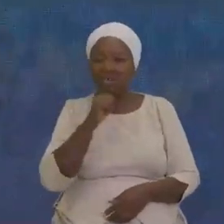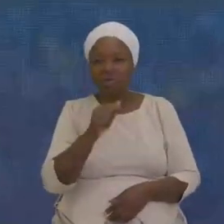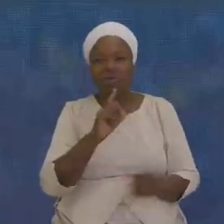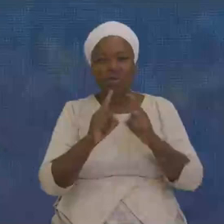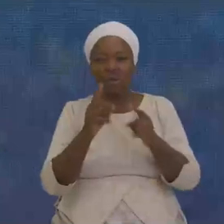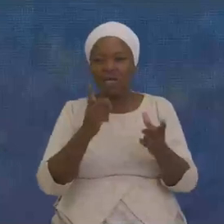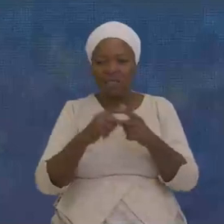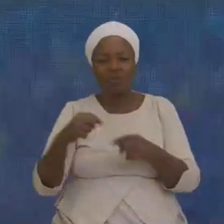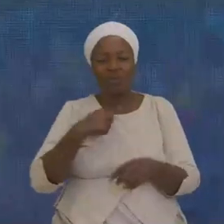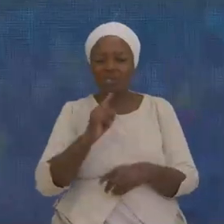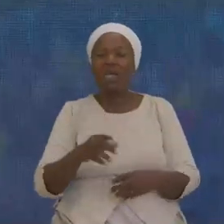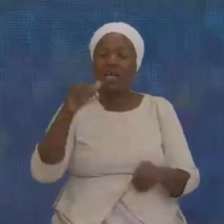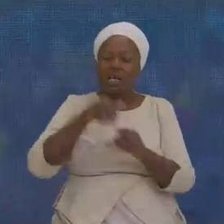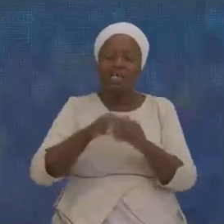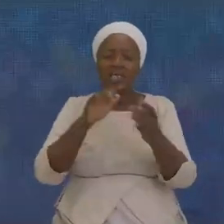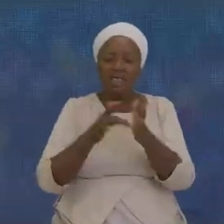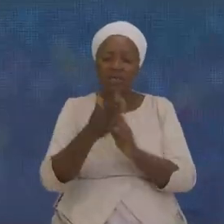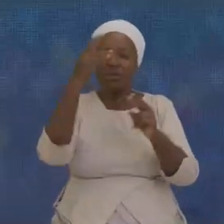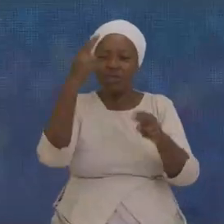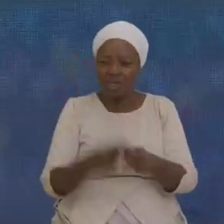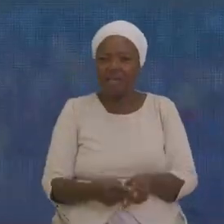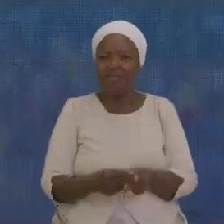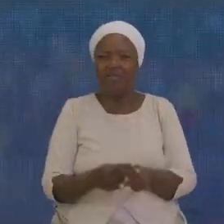Et j'ai dit au nom de Jésus